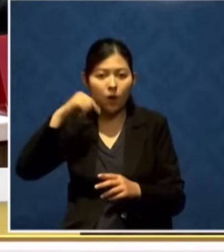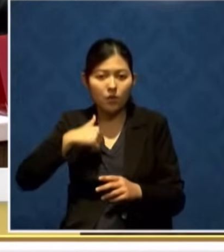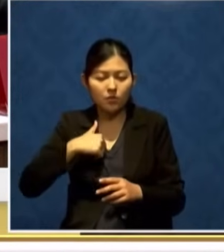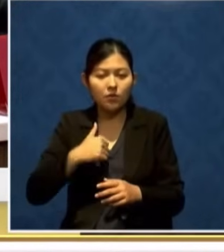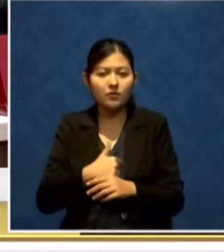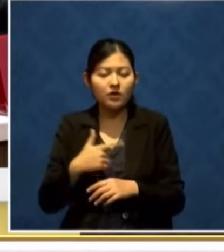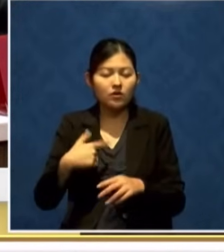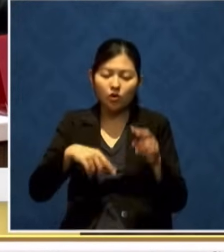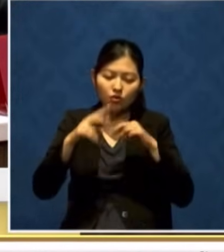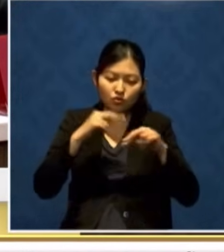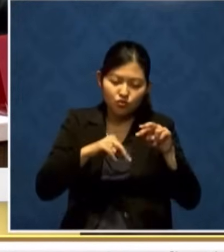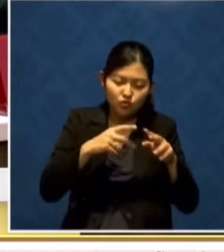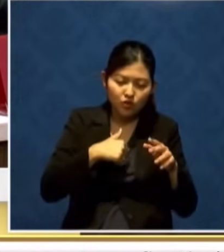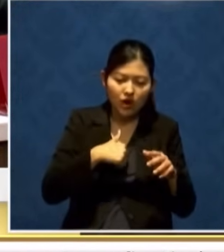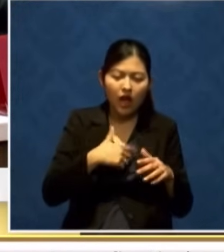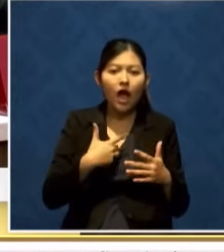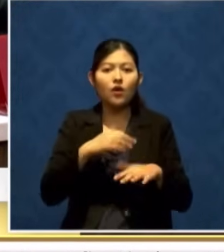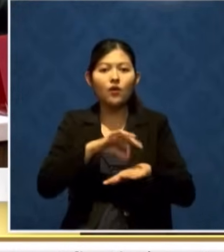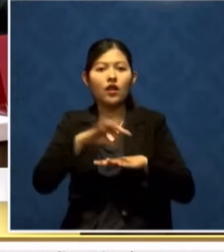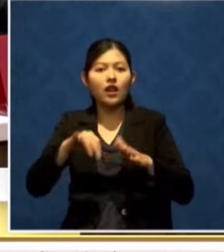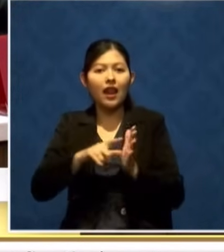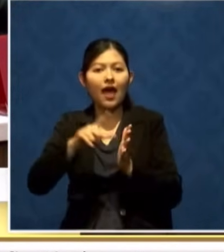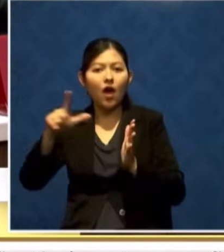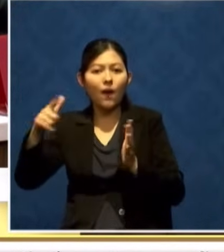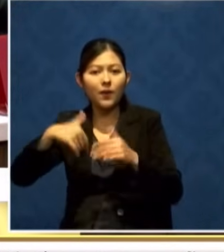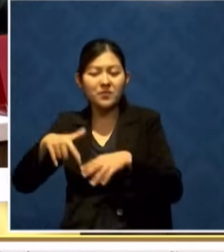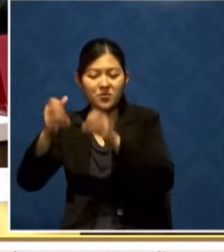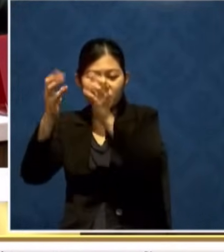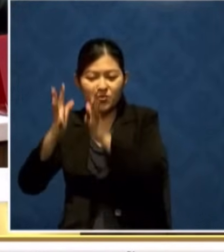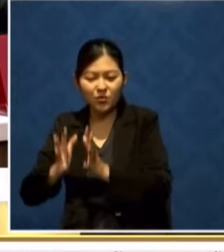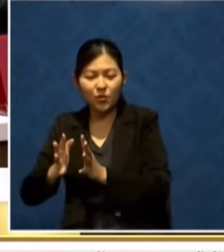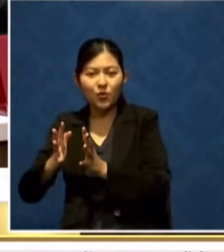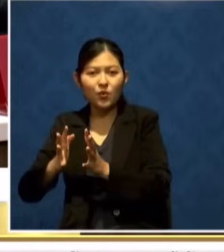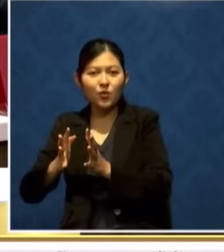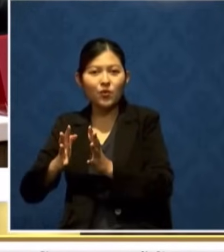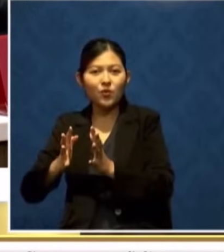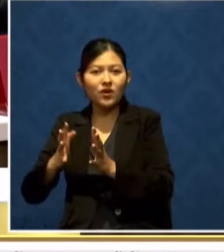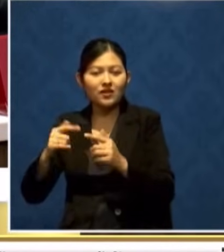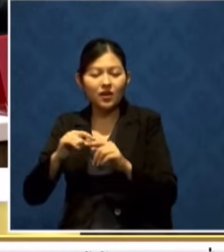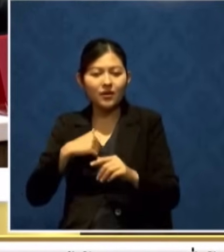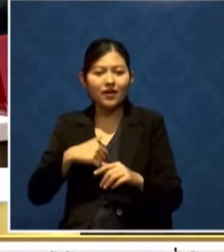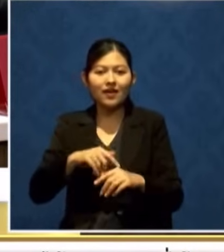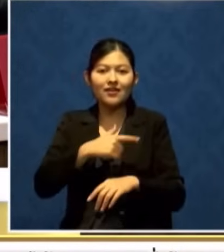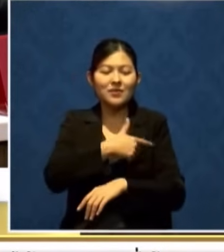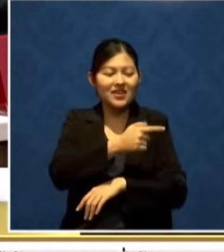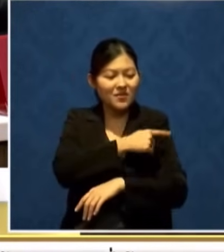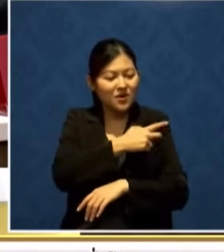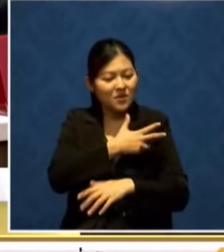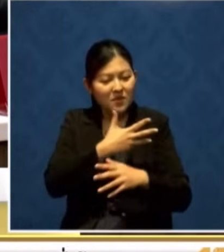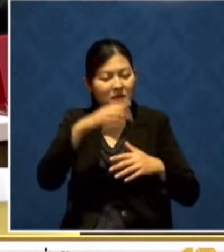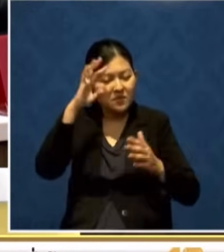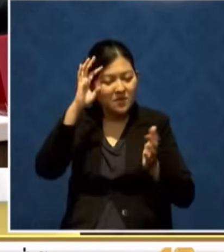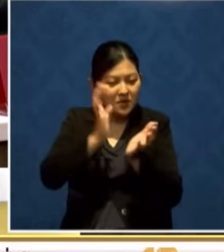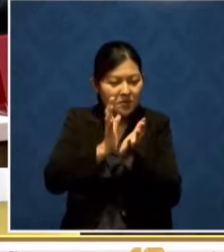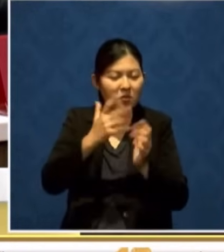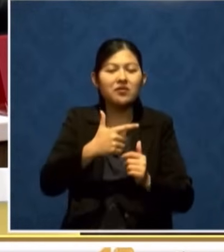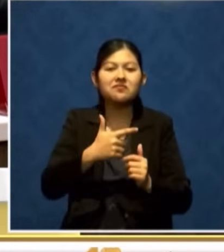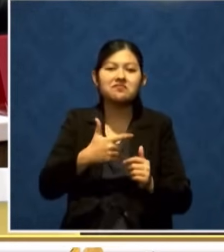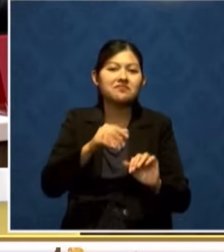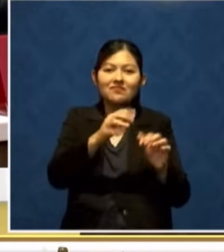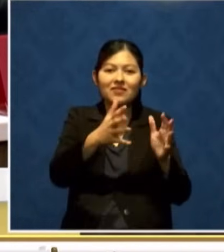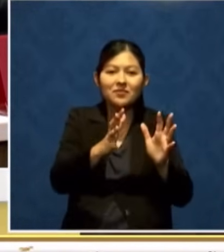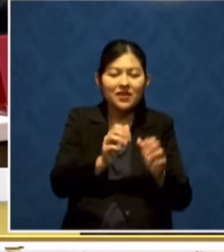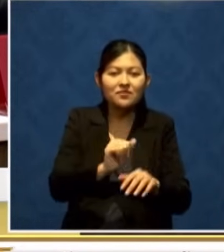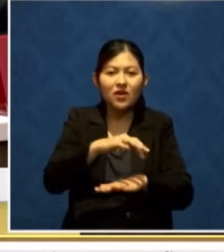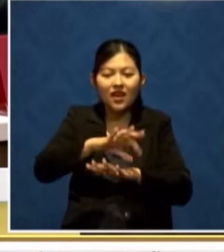ไปติดตามมาในเตียงบอกว่าลาออกแล้วมาเป็นครูโรงเรียนราชก็เลยไม่ได้เป็นนายพุงนายพลนายพันกับเขาผมอยากให้ตำรวจ